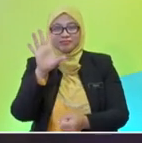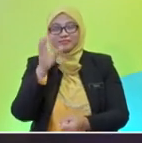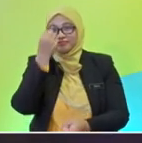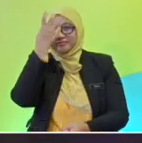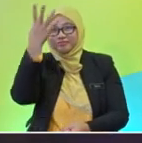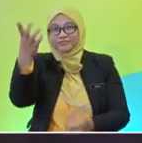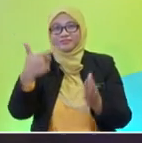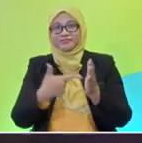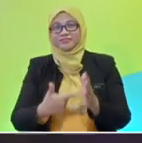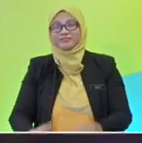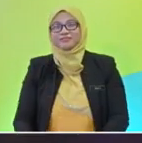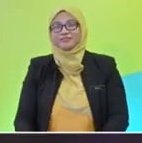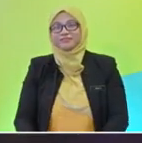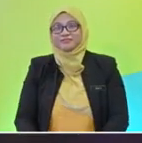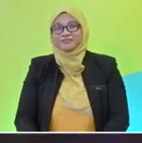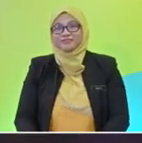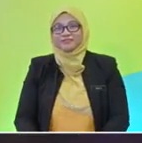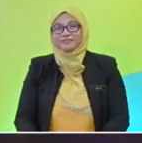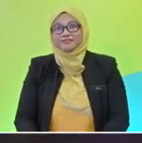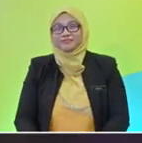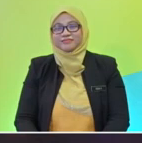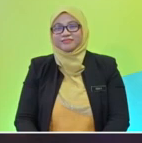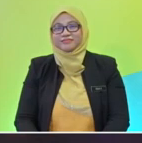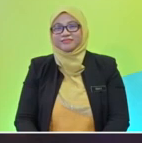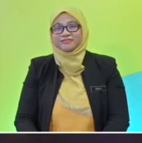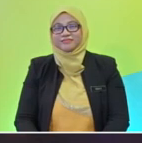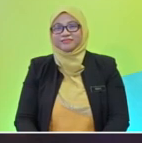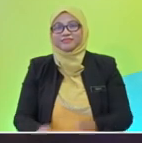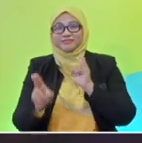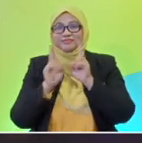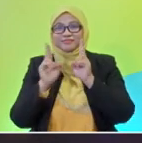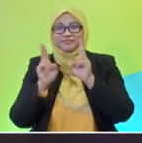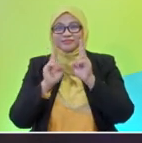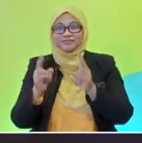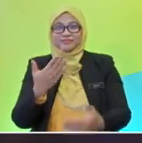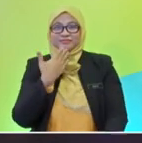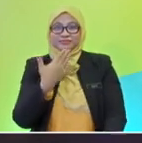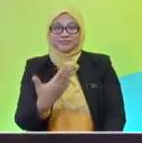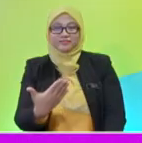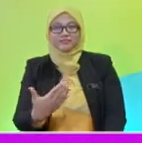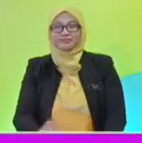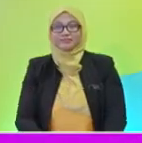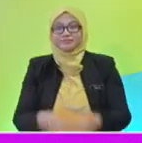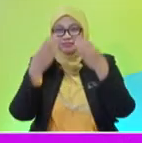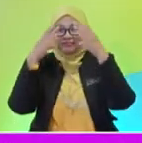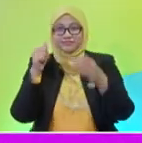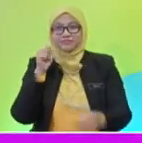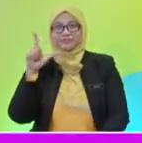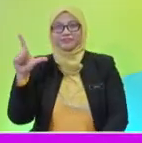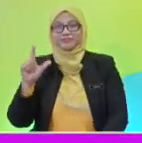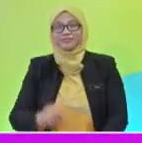anda perhatikan di skrin anda. Dan dengan itu sekali lagi saya ingin mengucapkan ribuan terima kasih kepada guru kita hari ini, Cikgu Alfian,